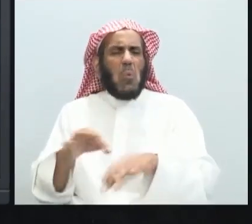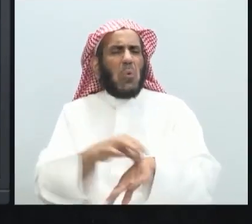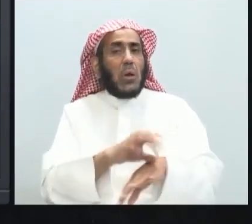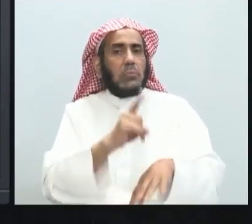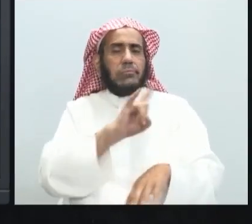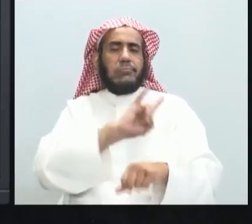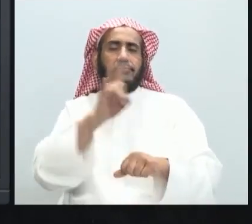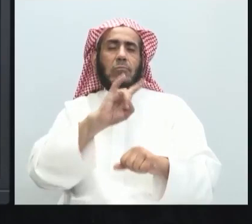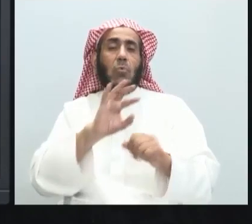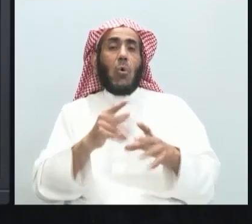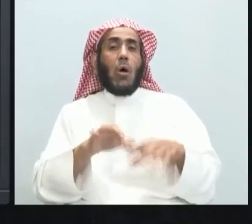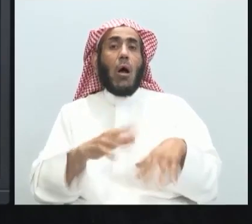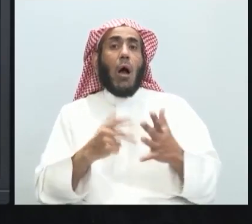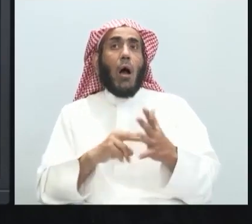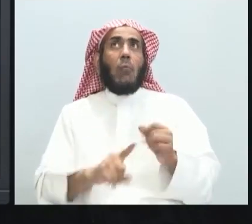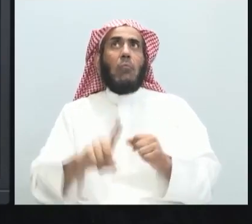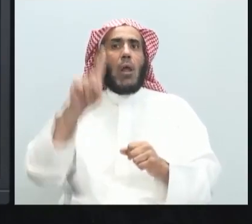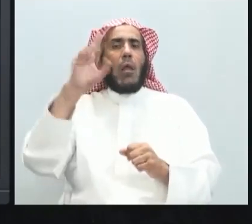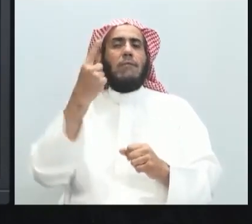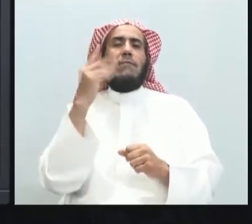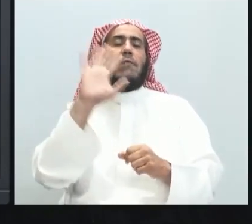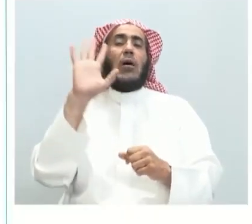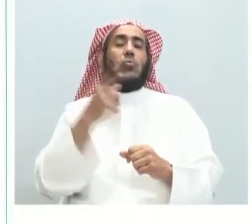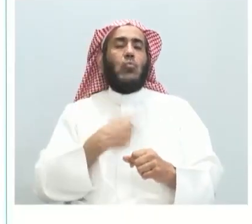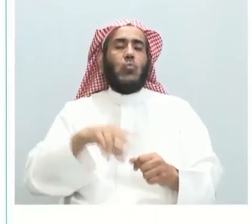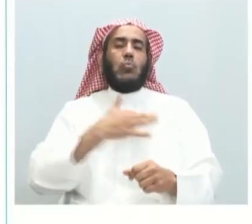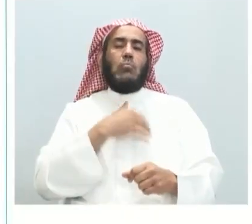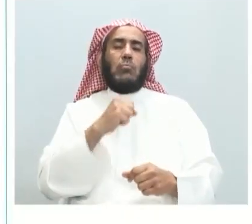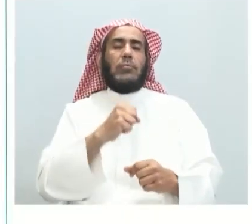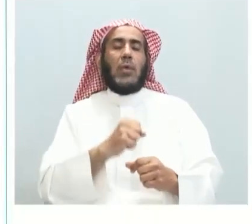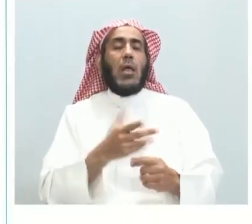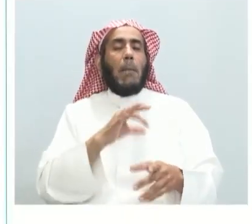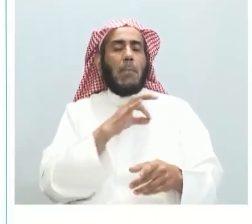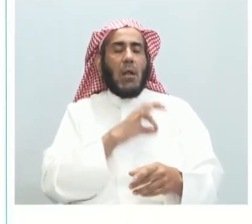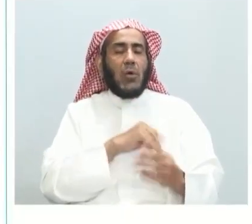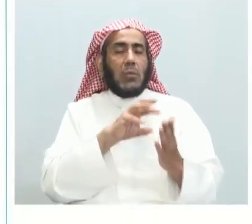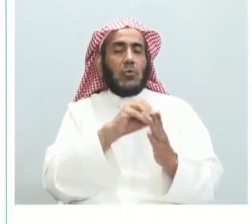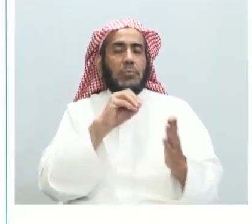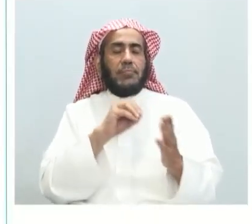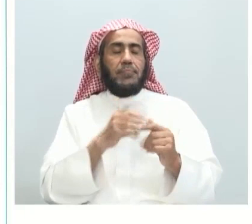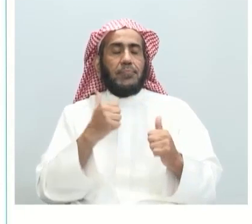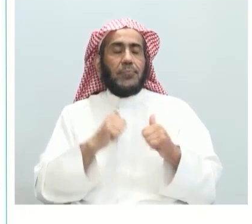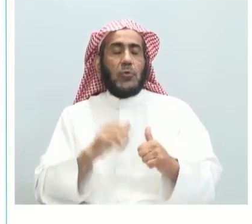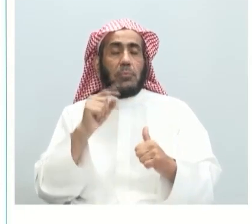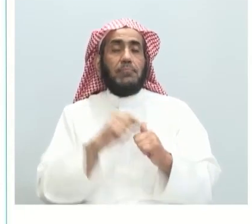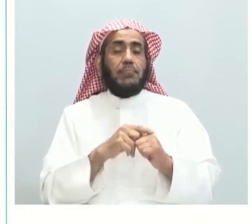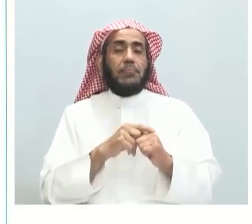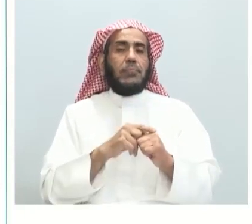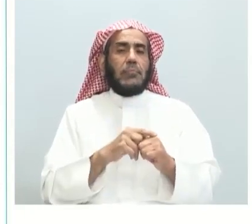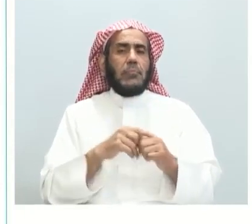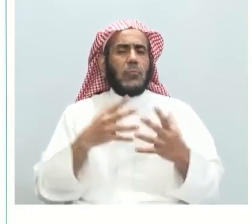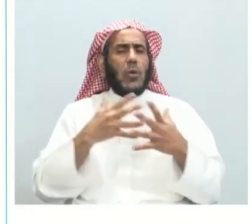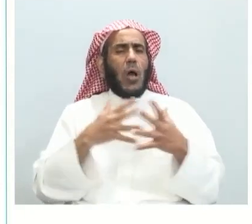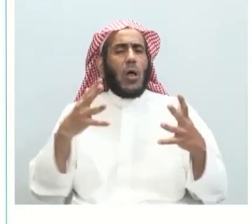تخافوهم وخافون ان كنتم مؤمنين ايضا من الفوائد المستنبطه ايها الطلاب والطالبات